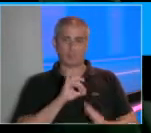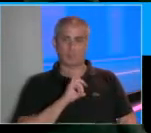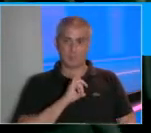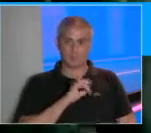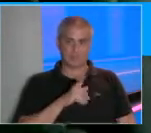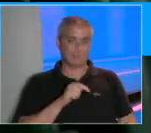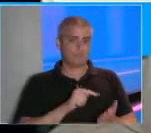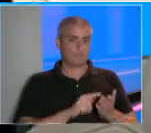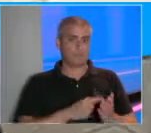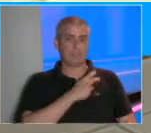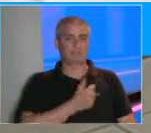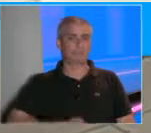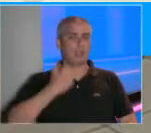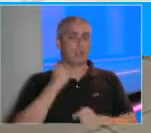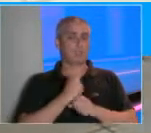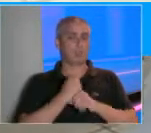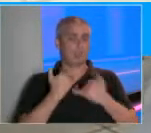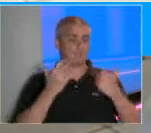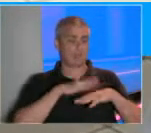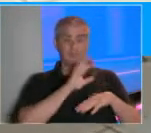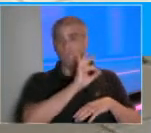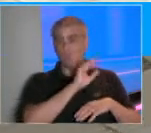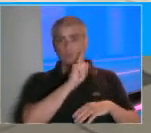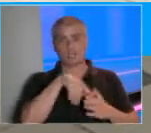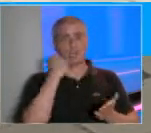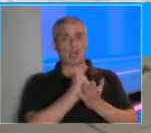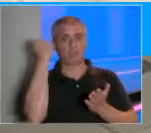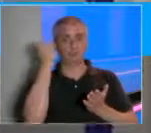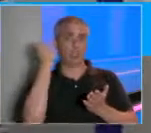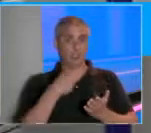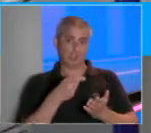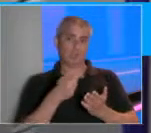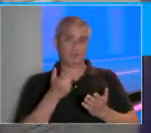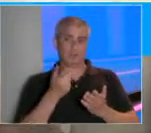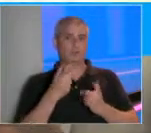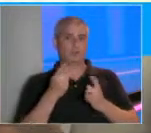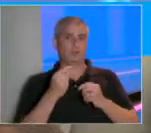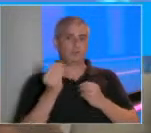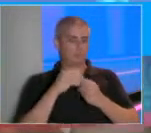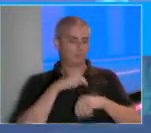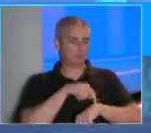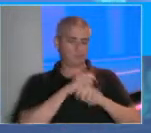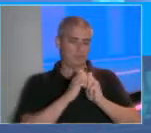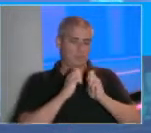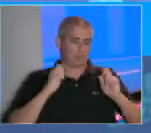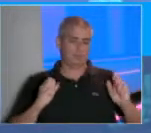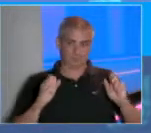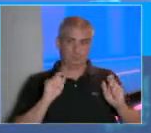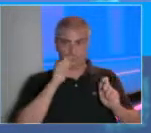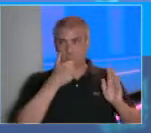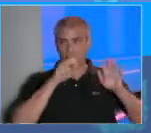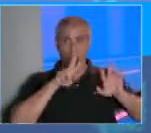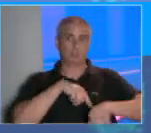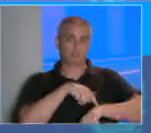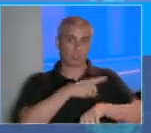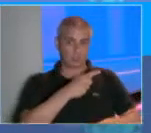מכיוון ששר העבודה והרווחה בתפקידו צריך בעצם לאשר את מה שנקרא מתיחת הזמנים הללו, להגיע